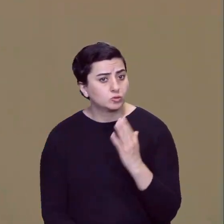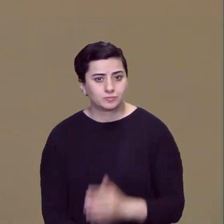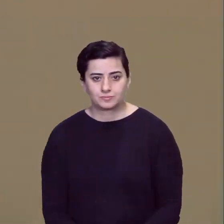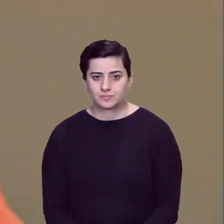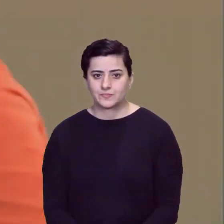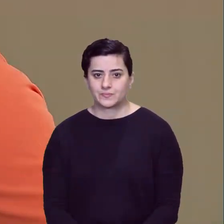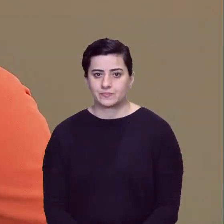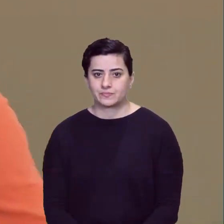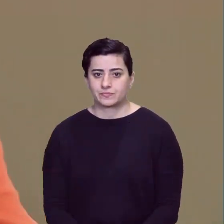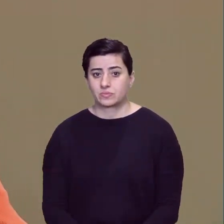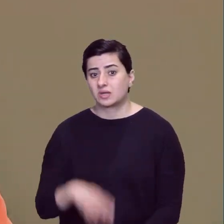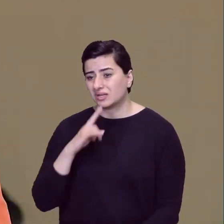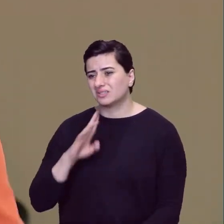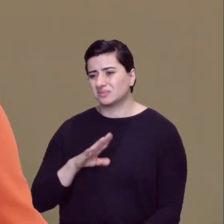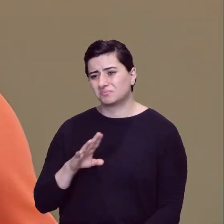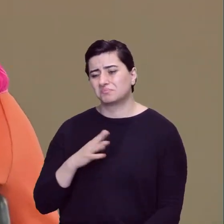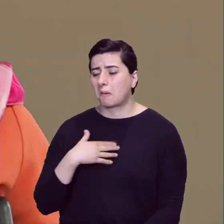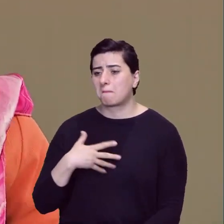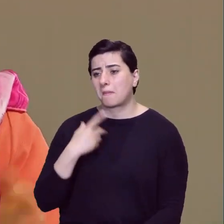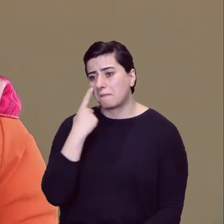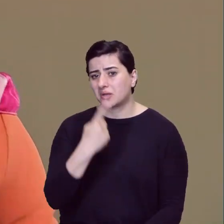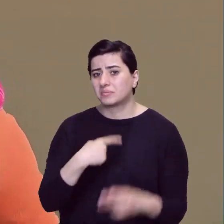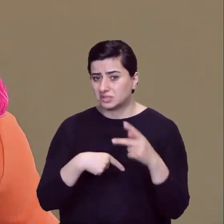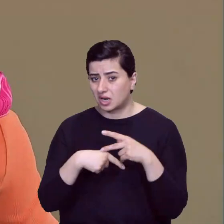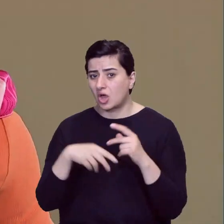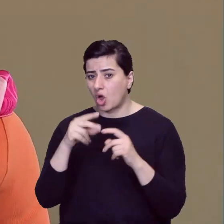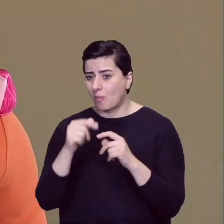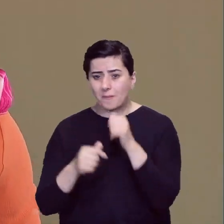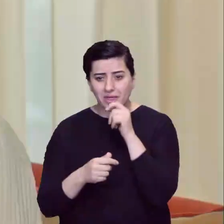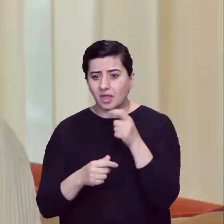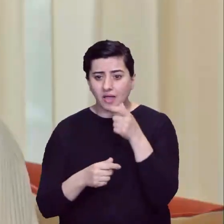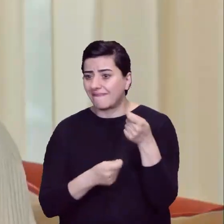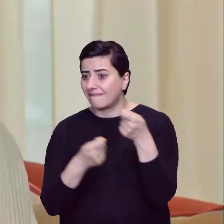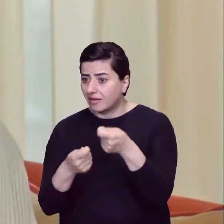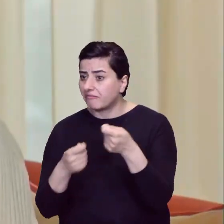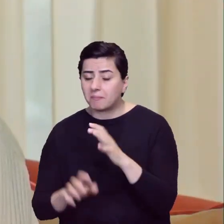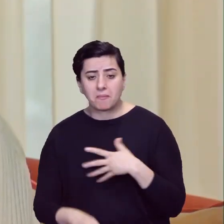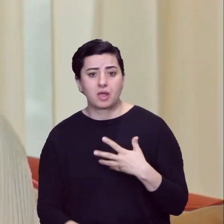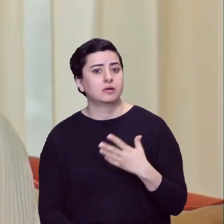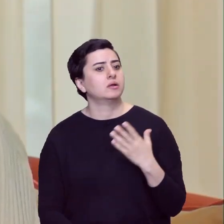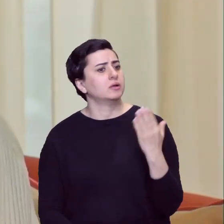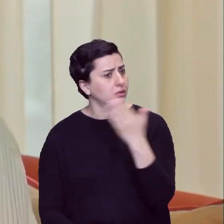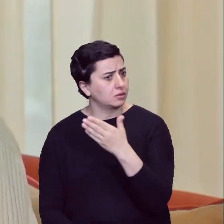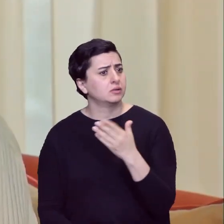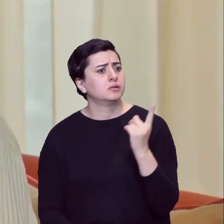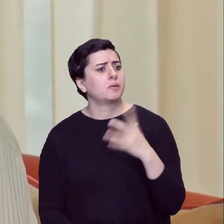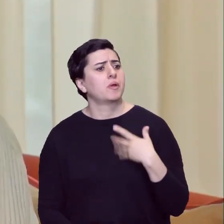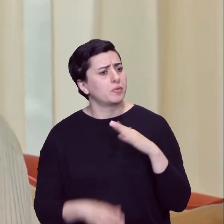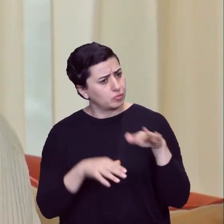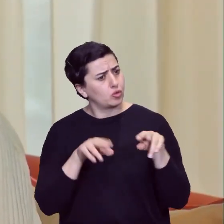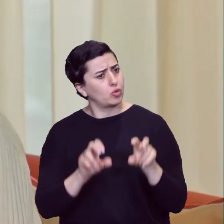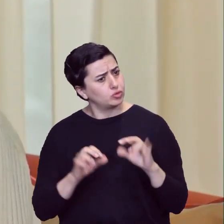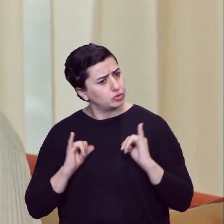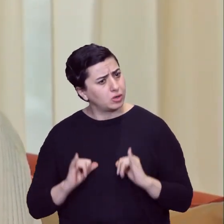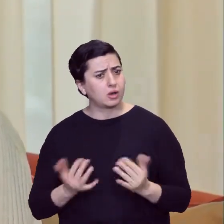Ah. Kızım gidip bir bakayım Zehra Ömer Bey'in kahvesini vermiş mi? Götürdü Cevriye Hanım. Lütfen yerinize